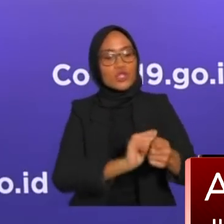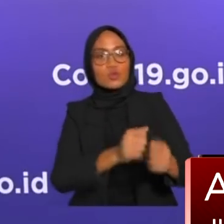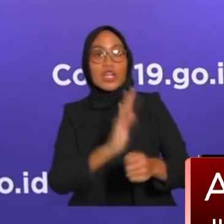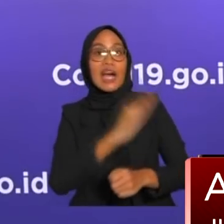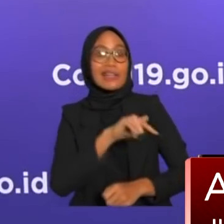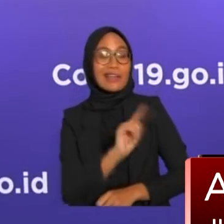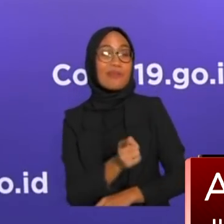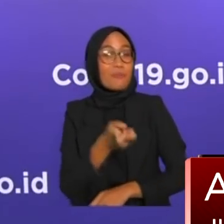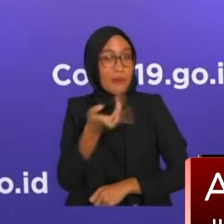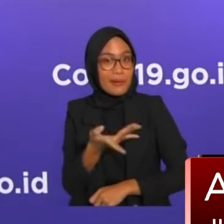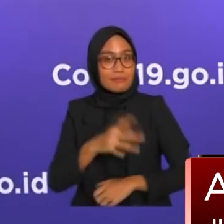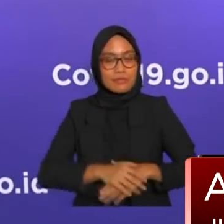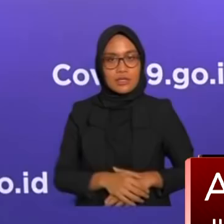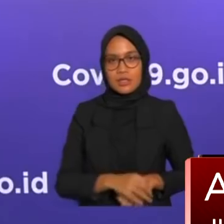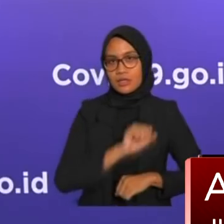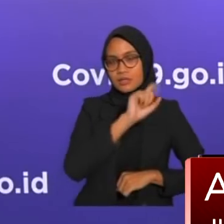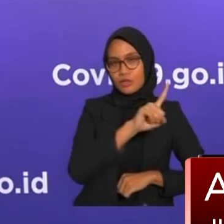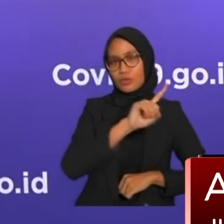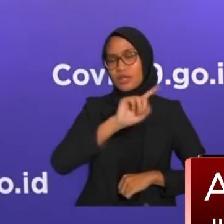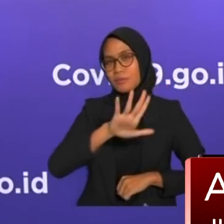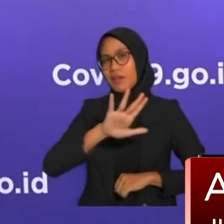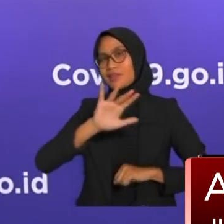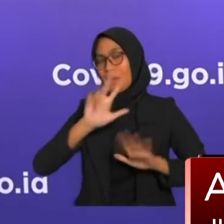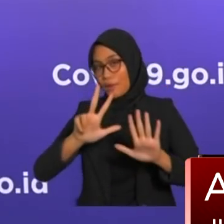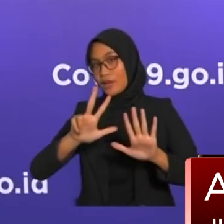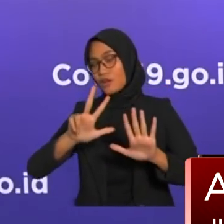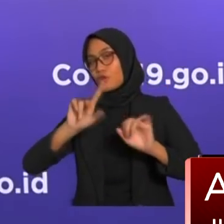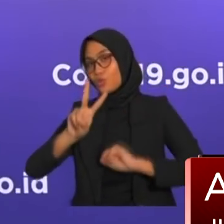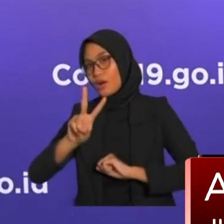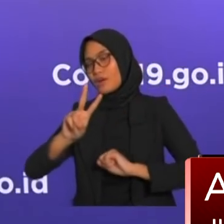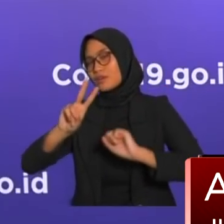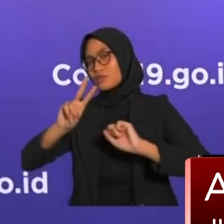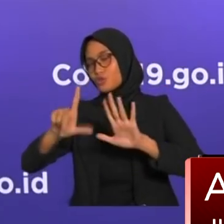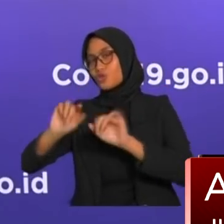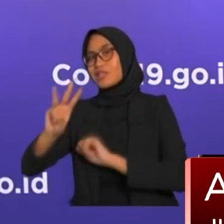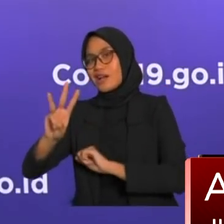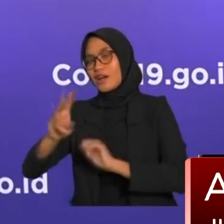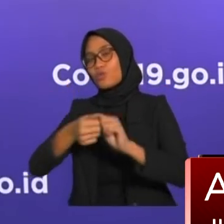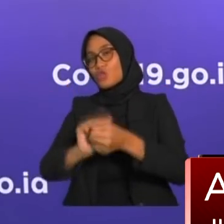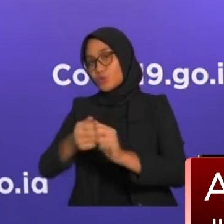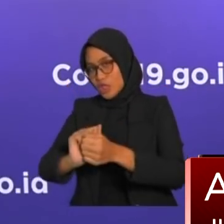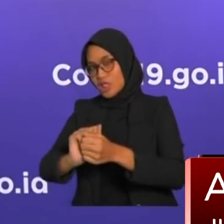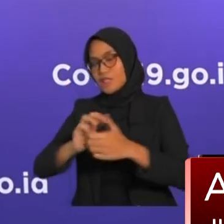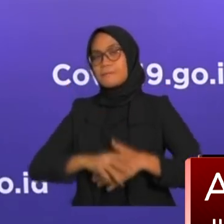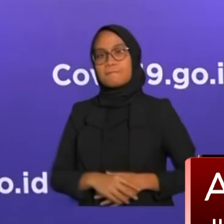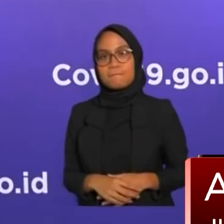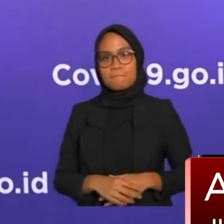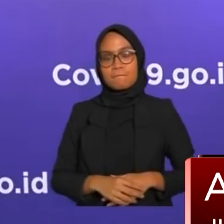dengan hari ini terakumulasi adalah 150 8273 spesimen